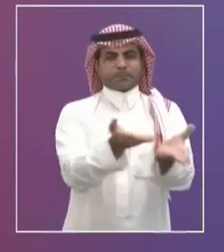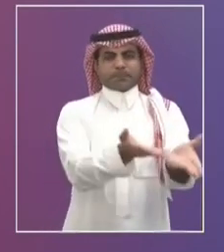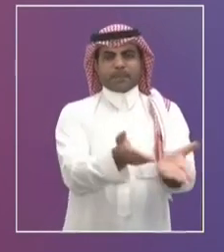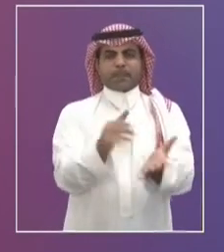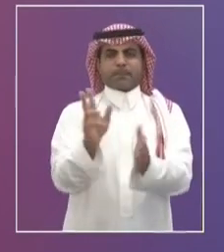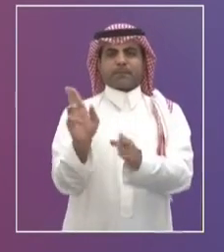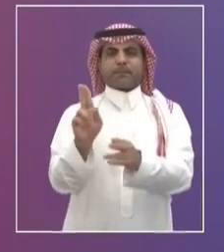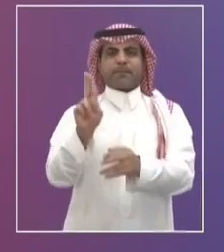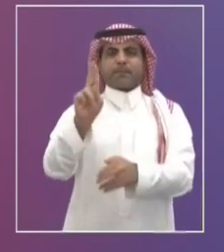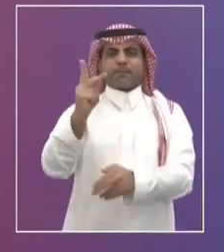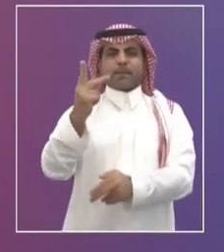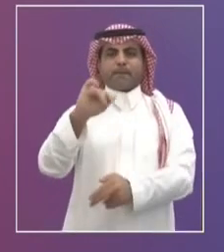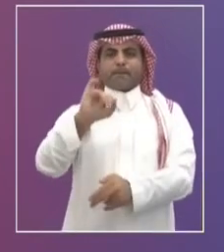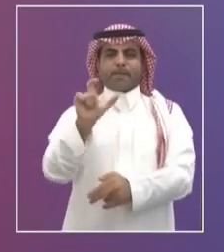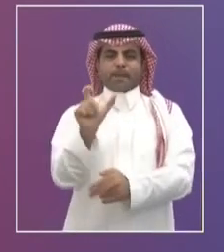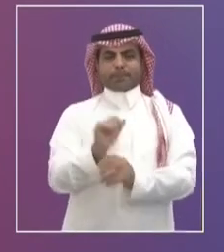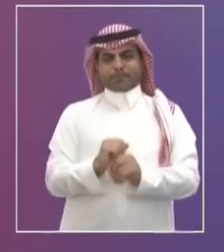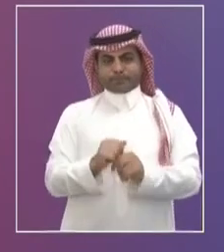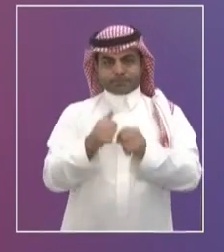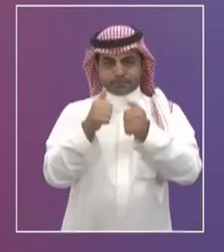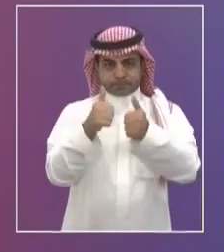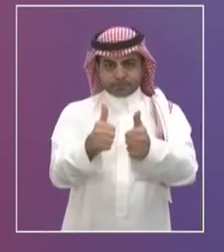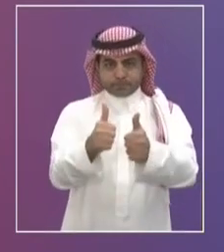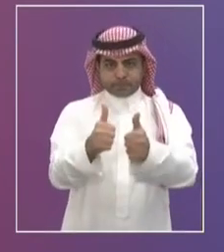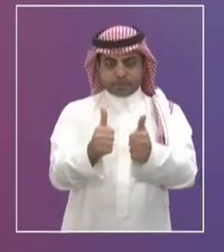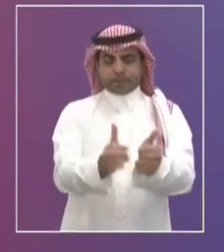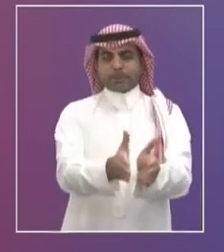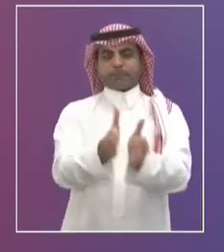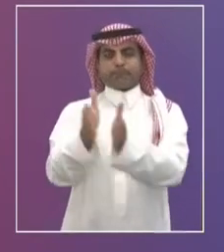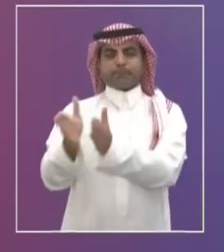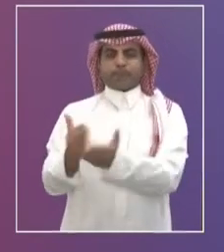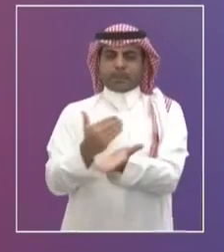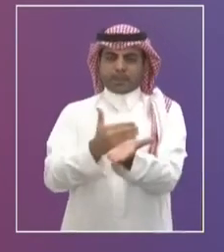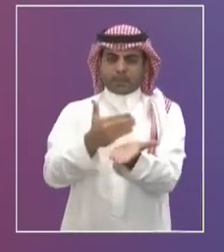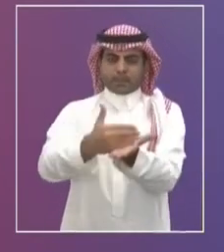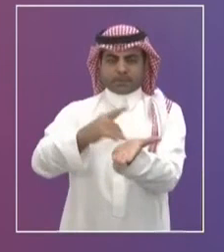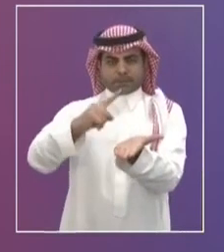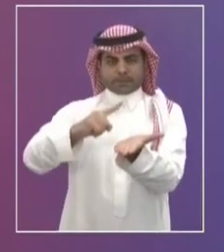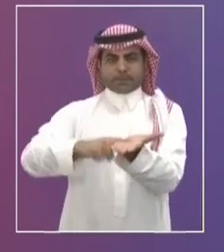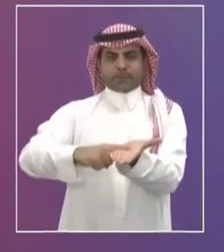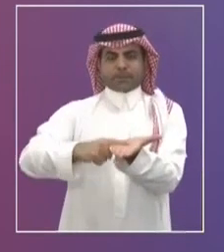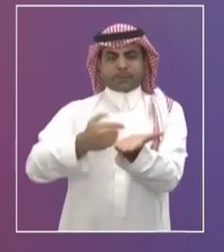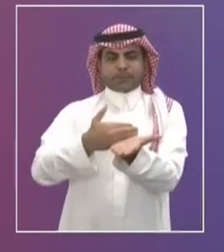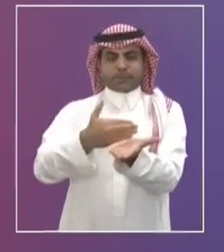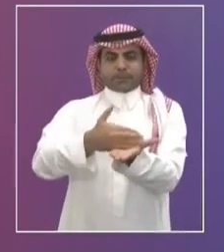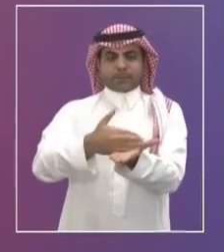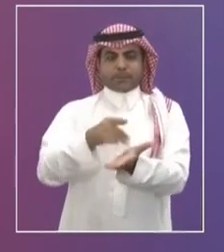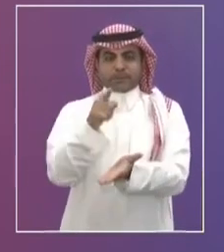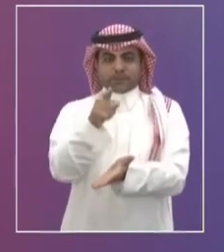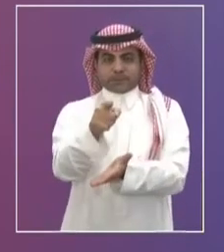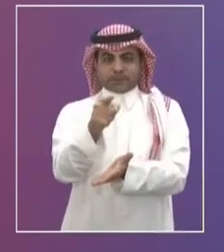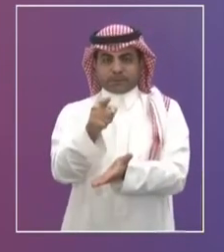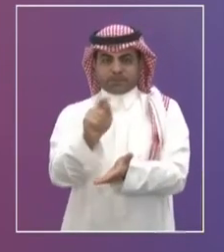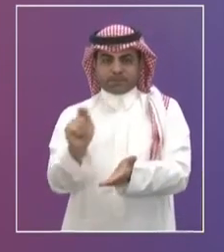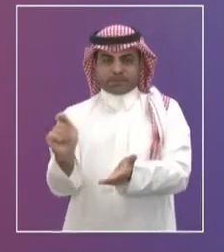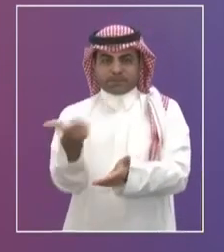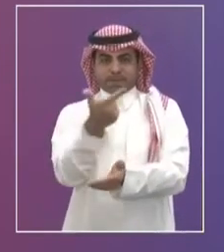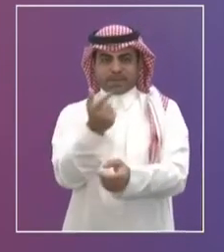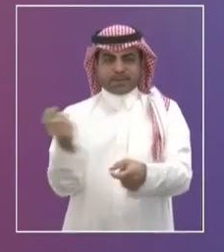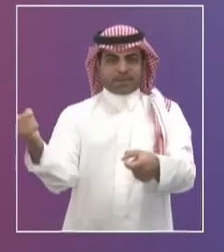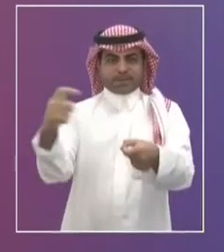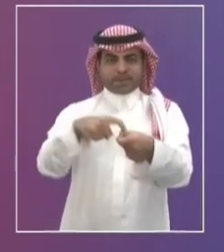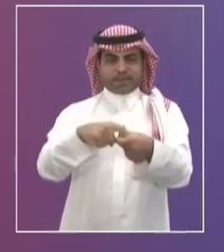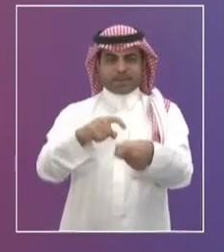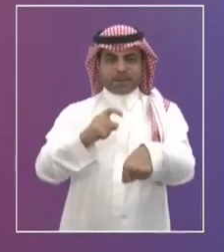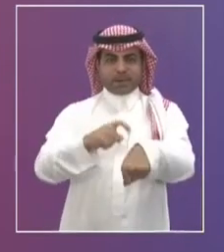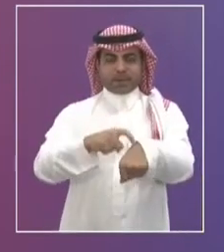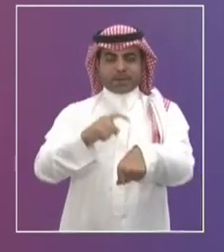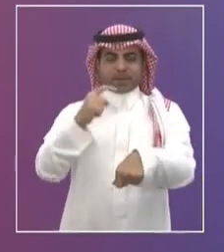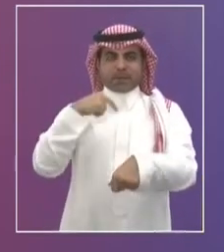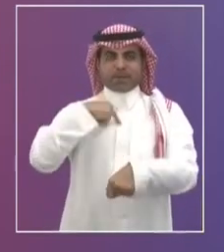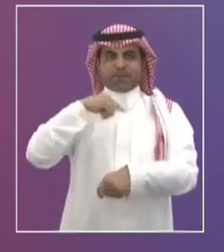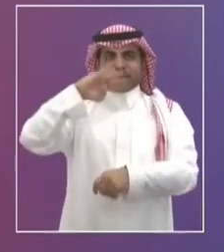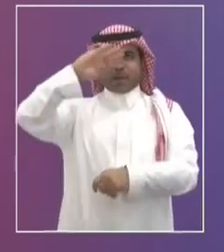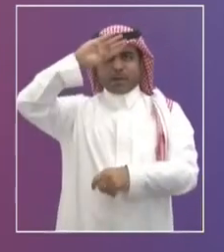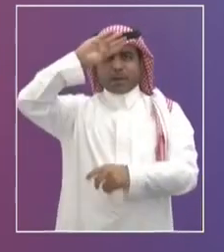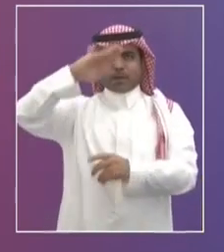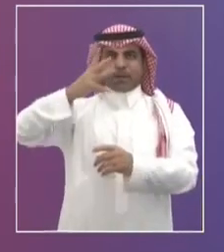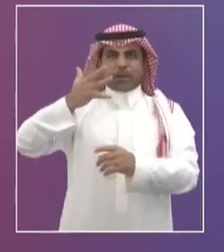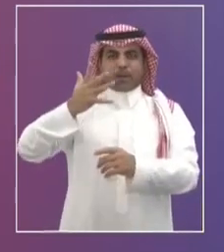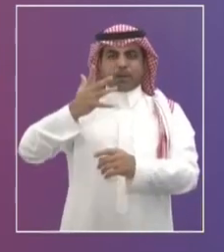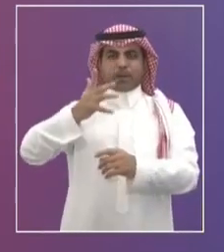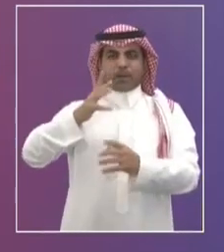حولك. نؤكد على الجميع بأن الوصول السريع إلى هذه العيادات عند الشعور